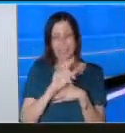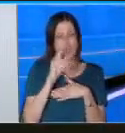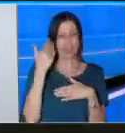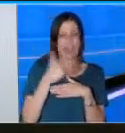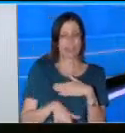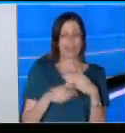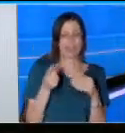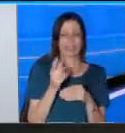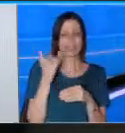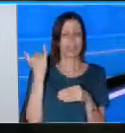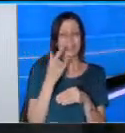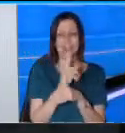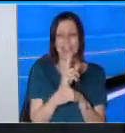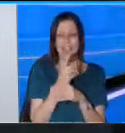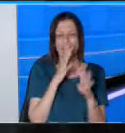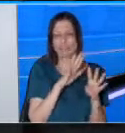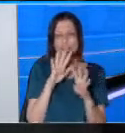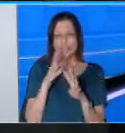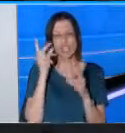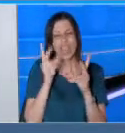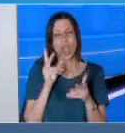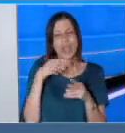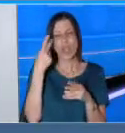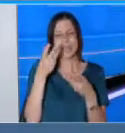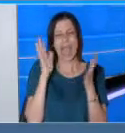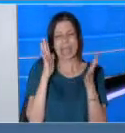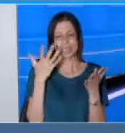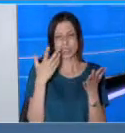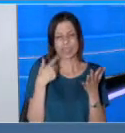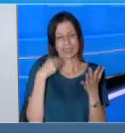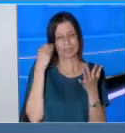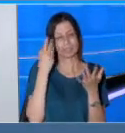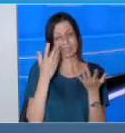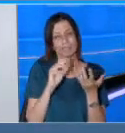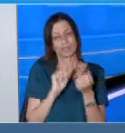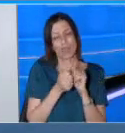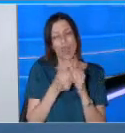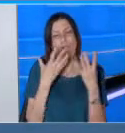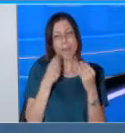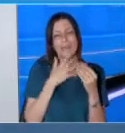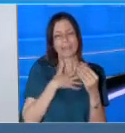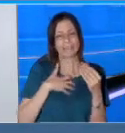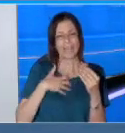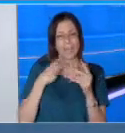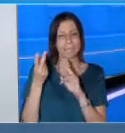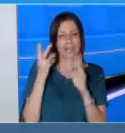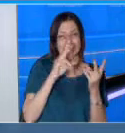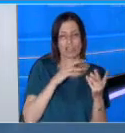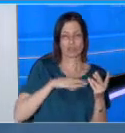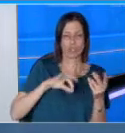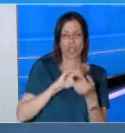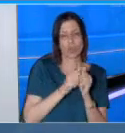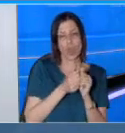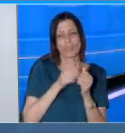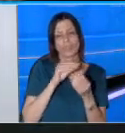בדקה ה-99 יכול לקרות כאן איזשהו אסון, חס וחלילה הרבה נפגעים בצד שלנו, חס וחלילה נפגעים